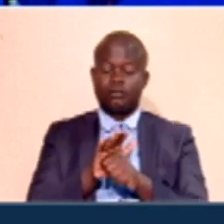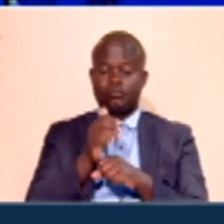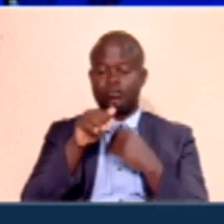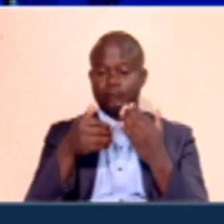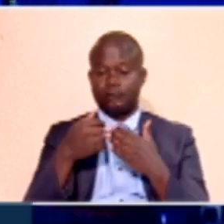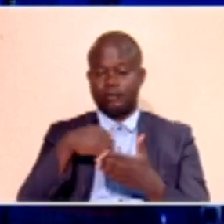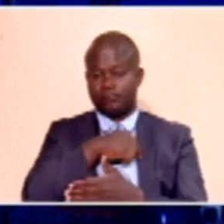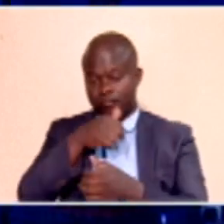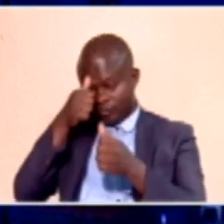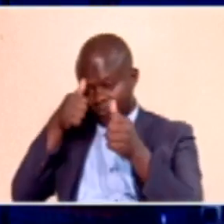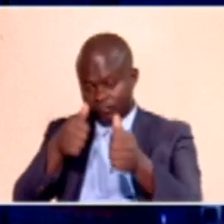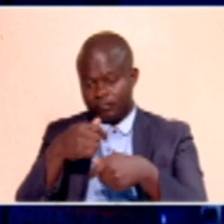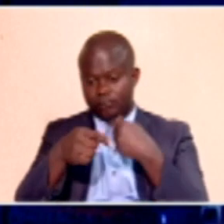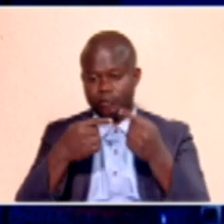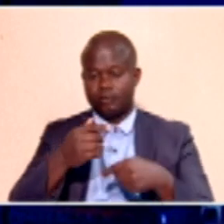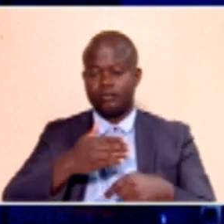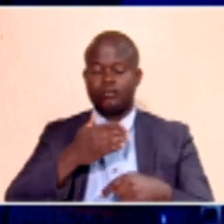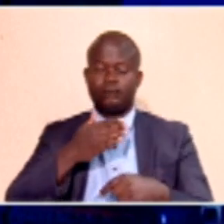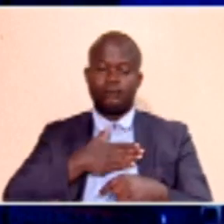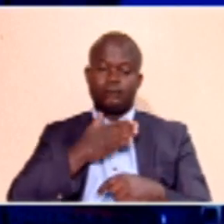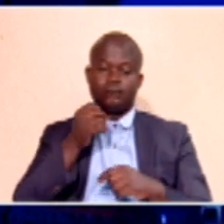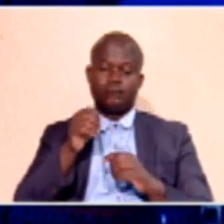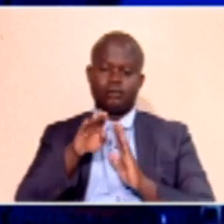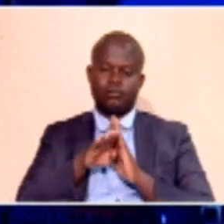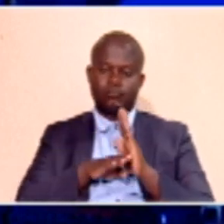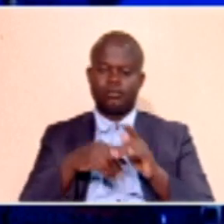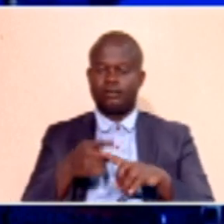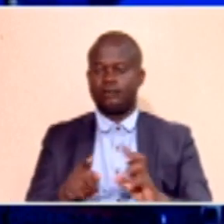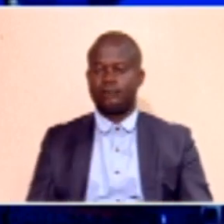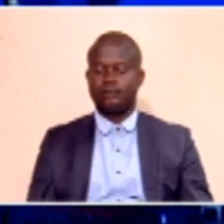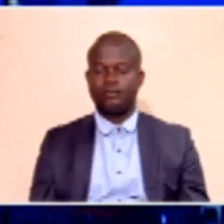mwese kwa mwayakurikiye mukomeze kurangirwa na gahunda zitandukanye televiziyo y'u Rwanda yabateguriye